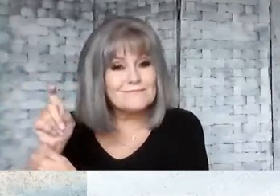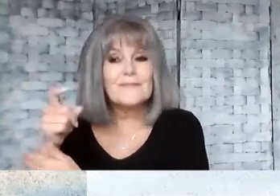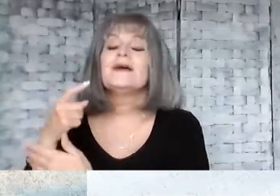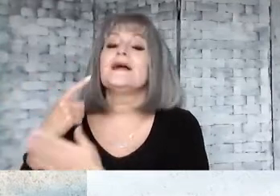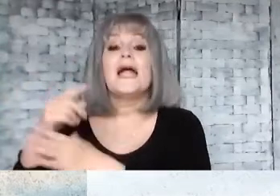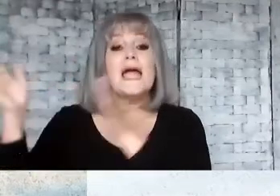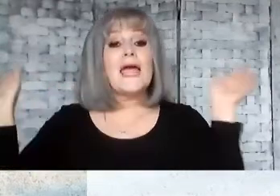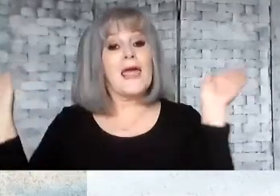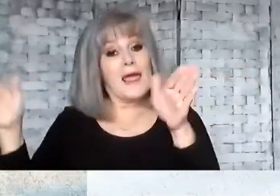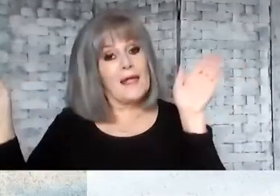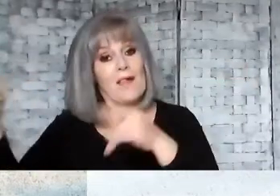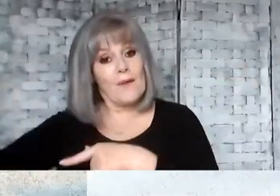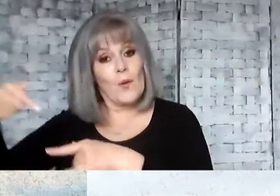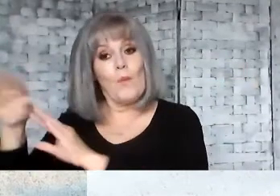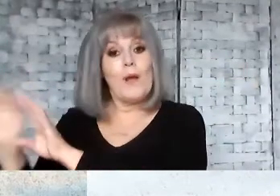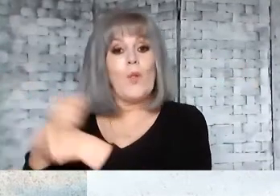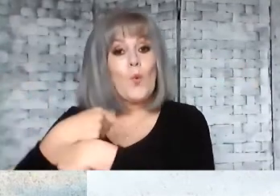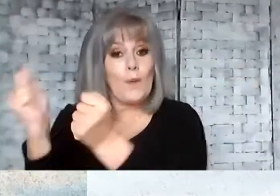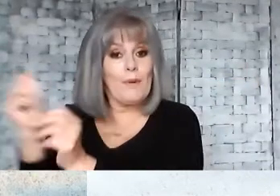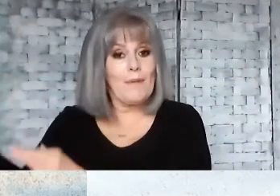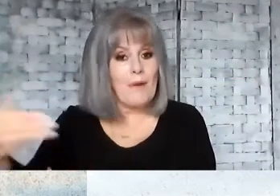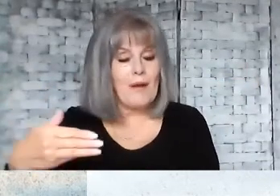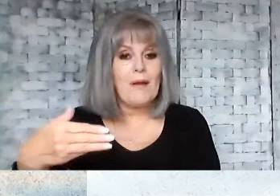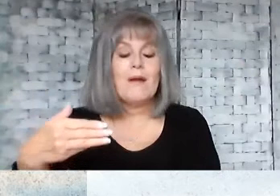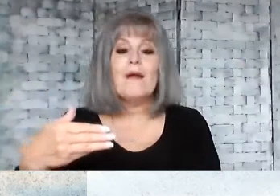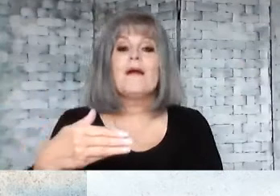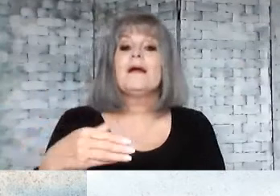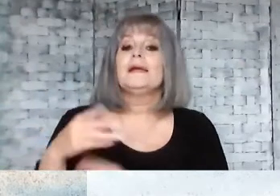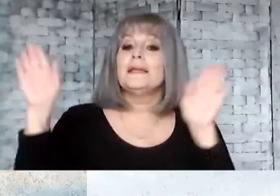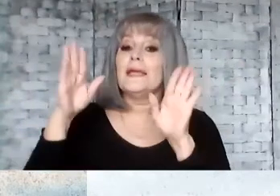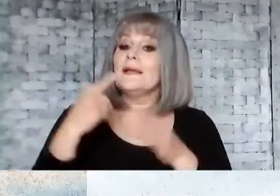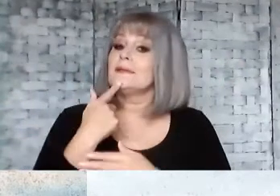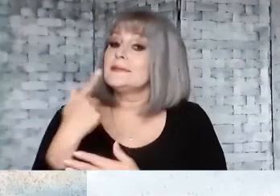Het ons 'n engel gekom en hulle uitgelei. Wat het die engel vir die apostels gesê?